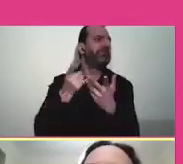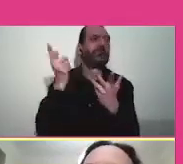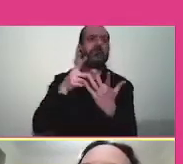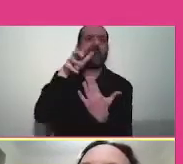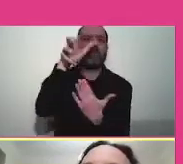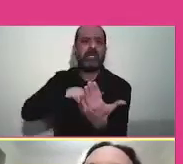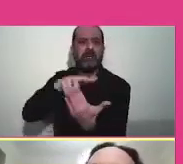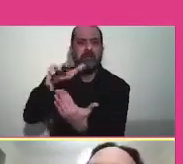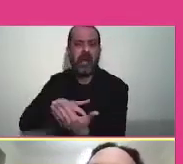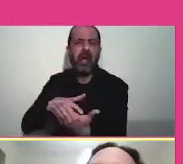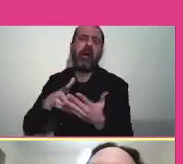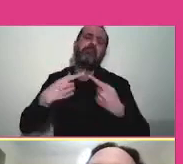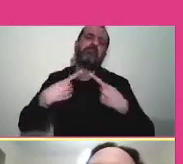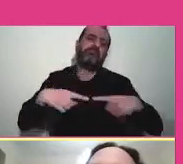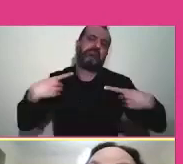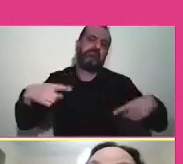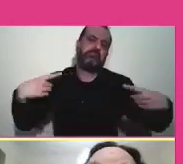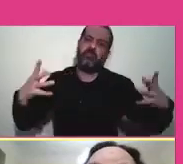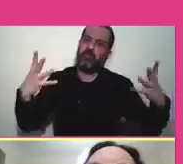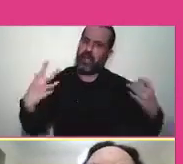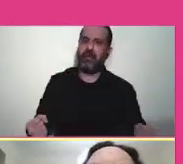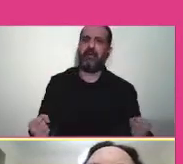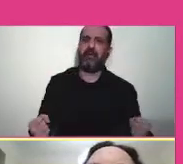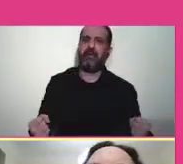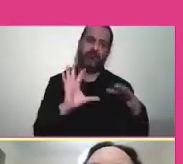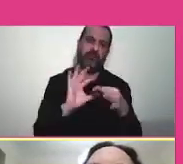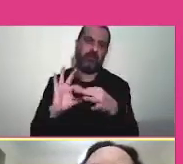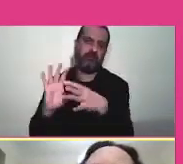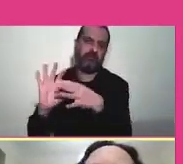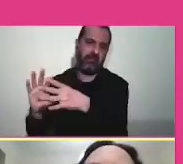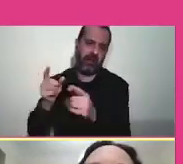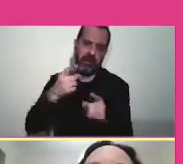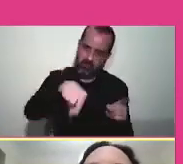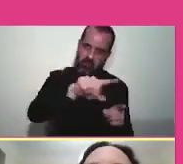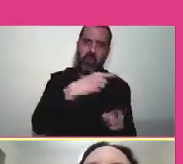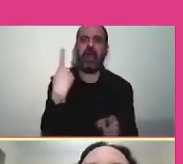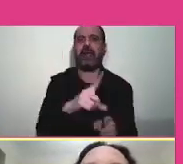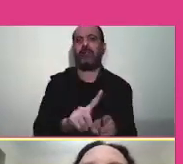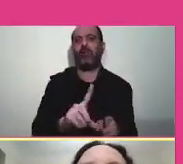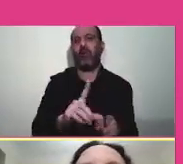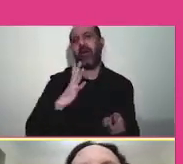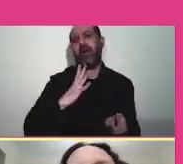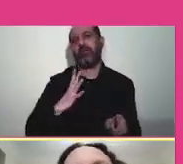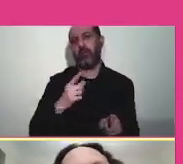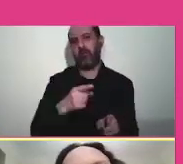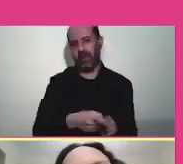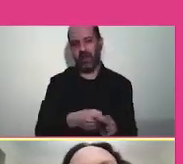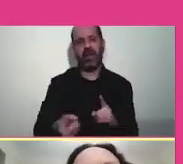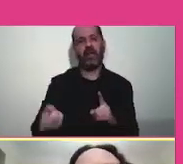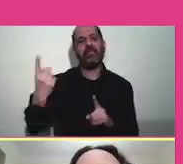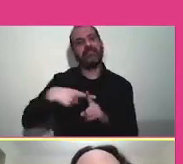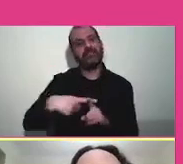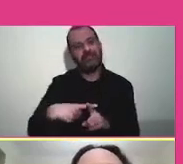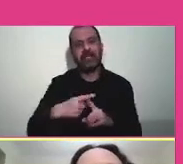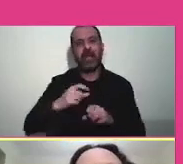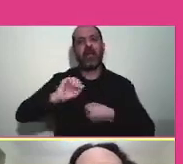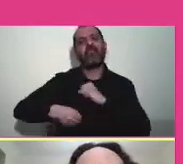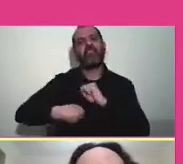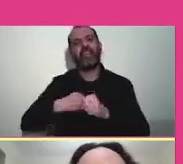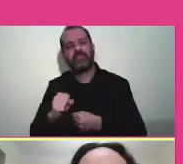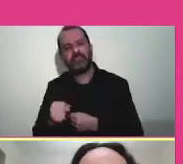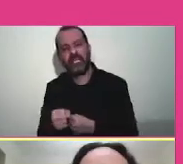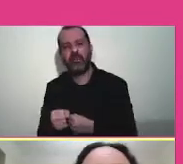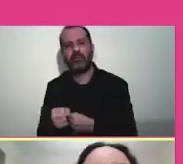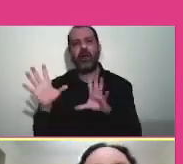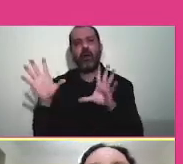στην οθόνη. Και επιπλέον περιέχει και δραστηριότητες που έχουν να κάνουν κυρίως με την συνηγορία ή την